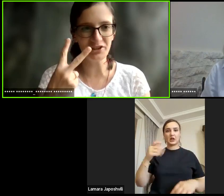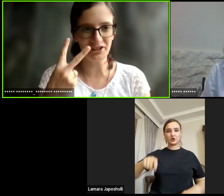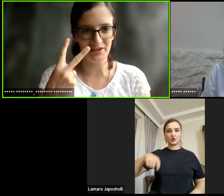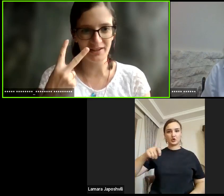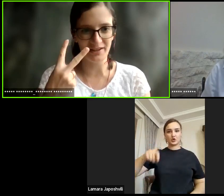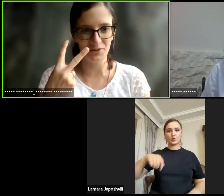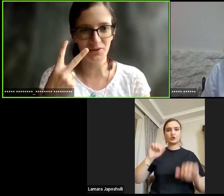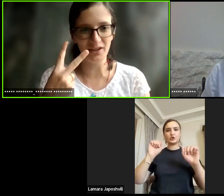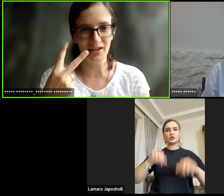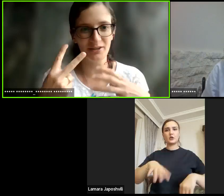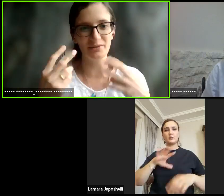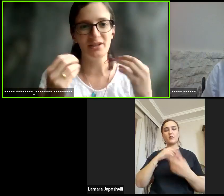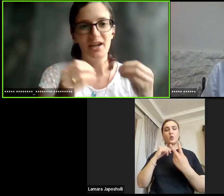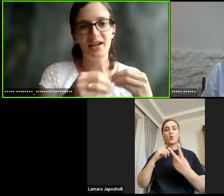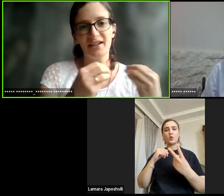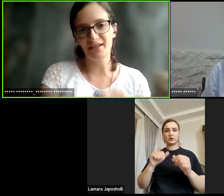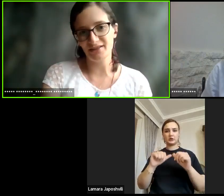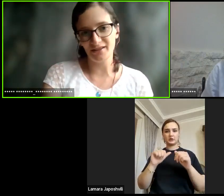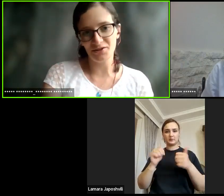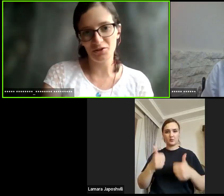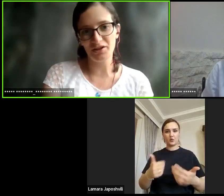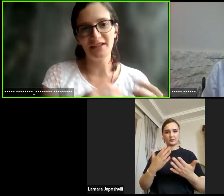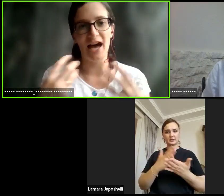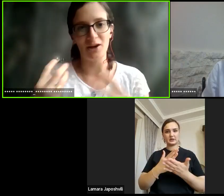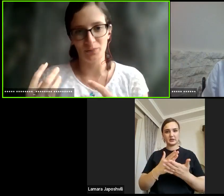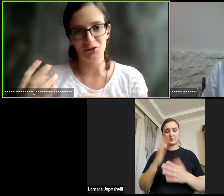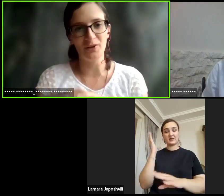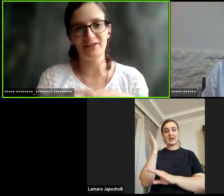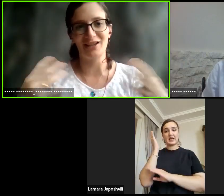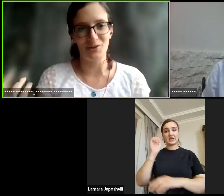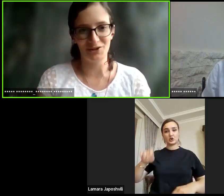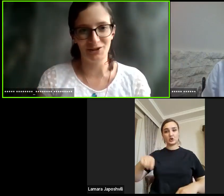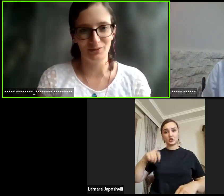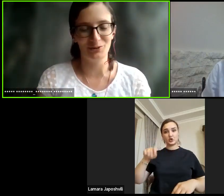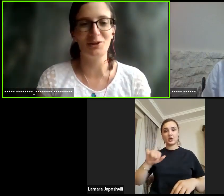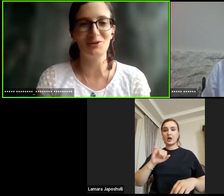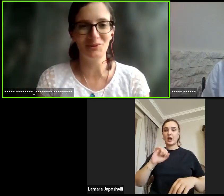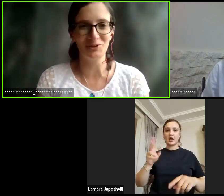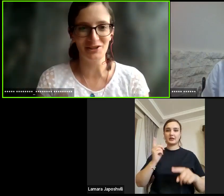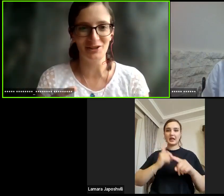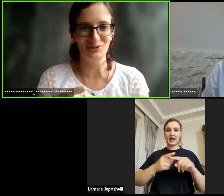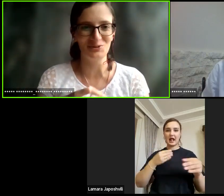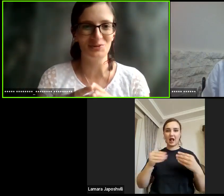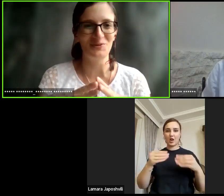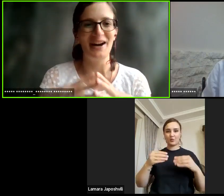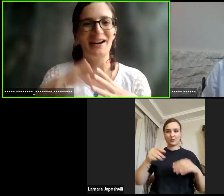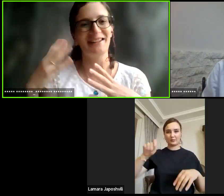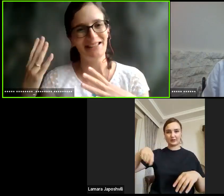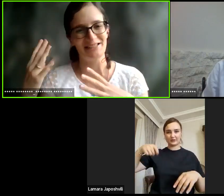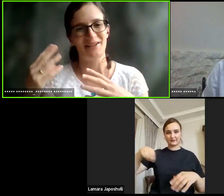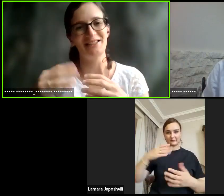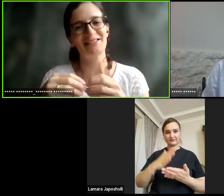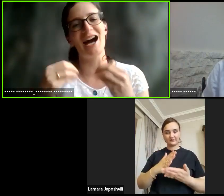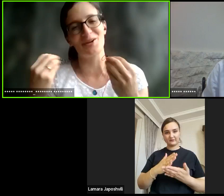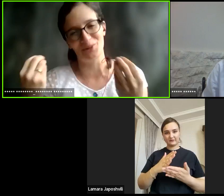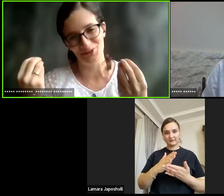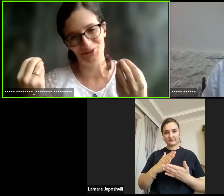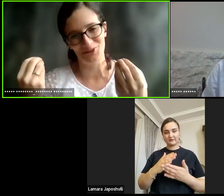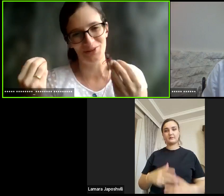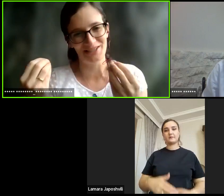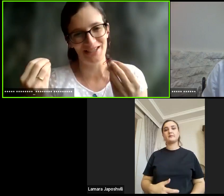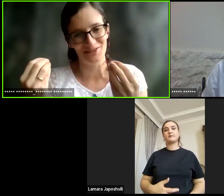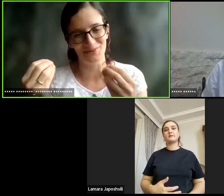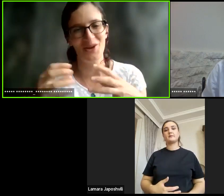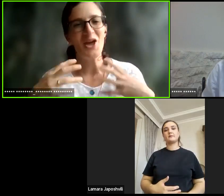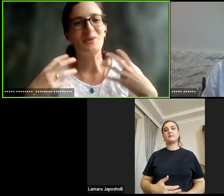იყოს ორი ტიპის ხელჯოხი, არსებობს ხის ხელჯოხი ან ალუმინის, ყველაზე გავრცელებული. რა თქმა უნდა არსებობს უფრო მაღალი კლასის, მაგალითად